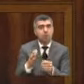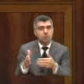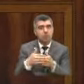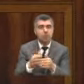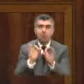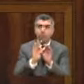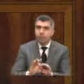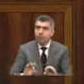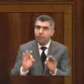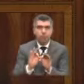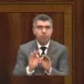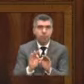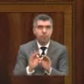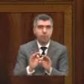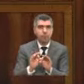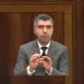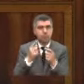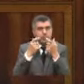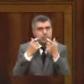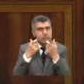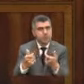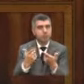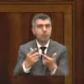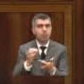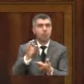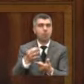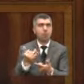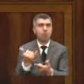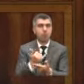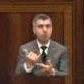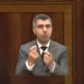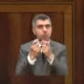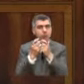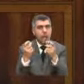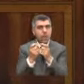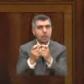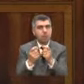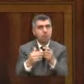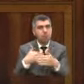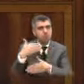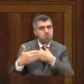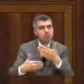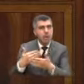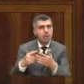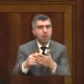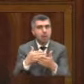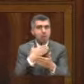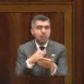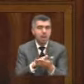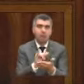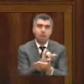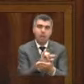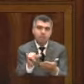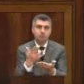الاقتصاد المغرب، نردوا البال كيف كان السؤال انه المقاوله المغربيه ما خصهاش من بعد الجائحه تكون مات وكذا.